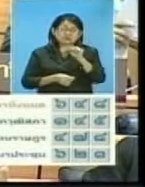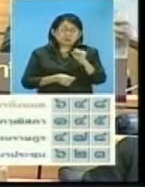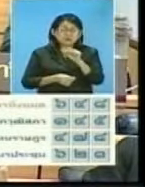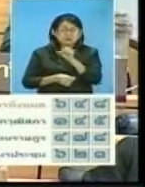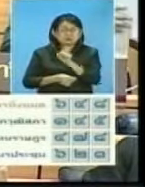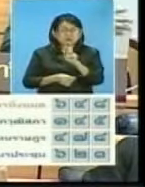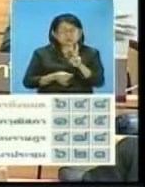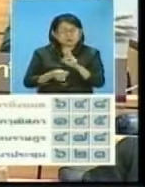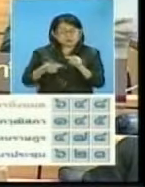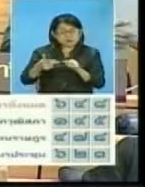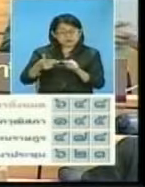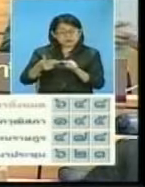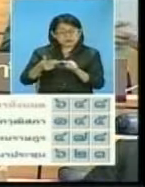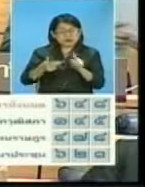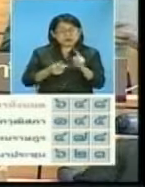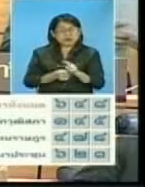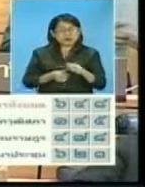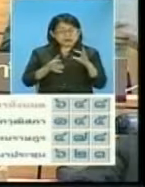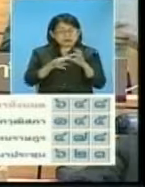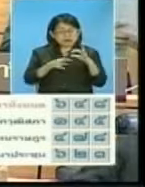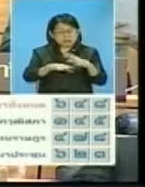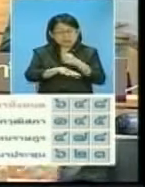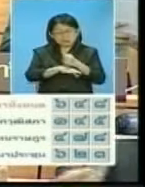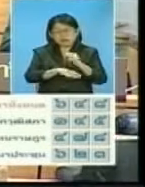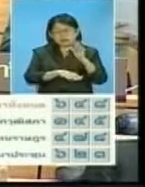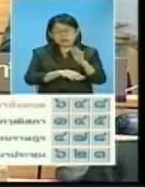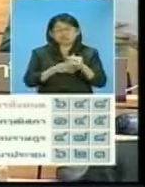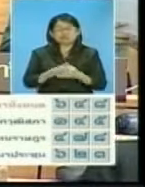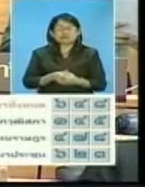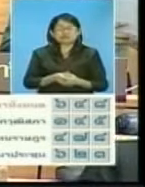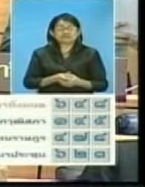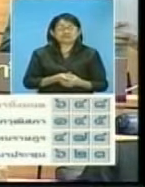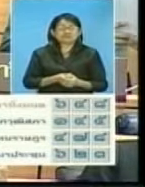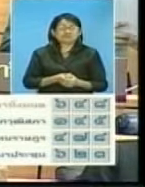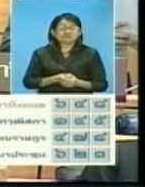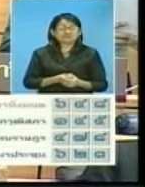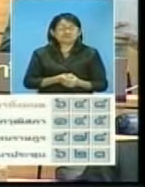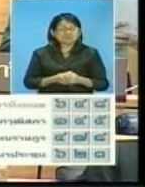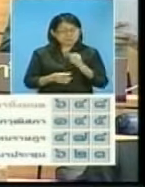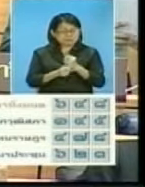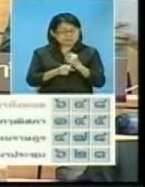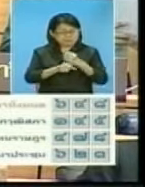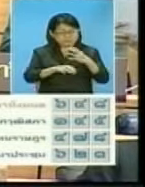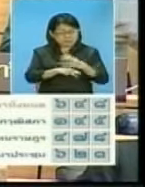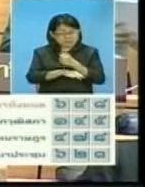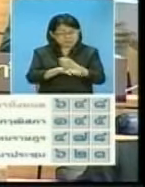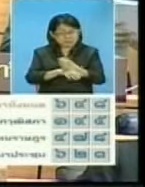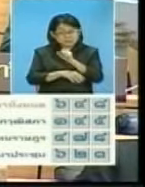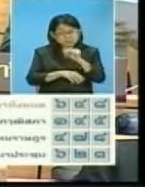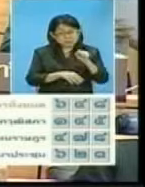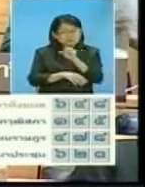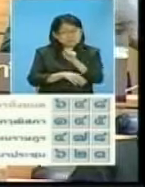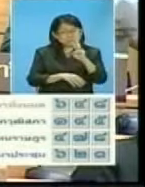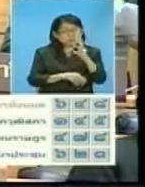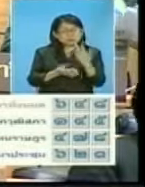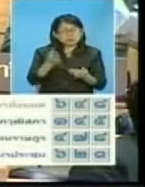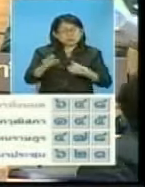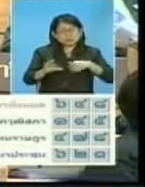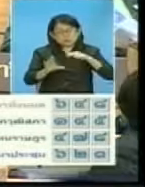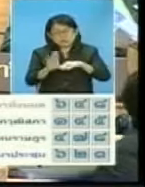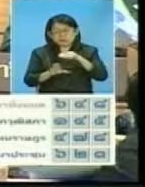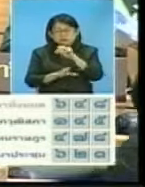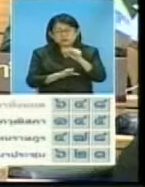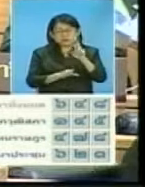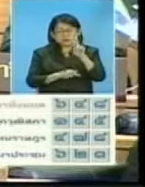พูดง่ายก็คือว่าห้ามไม่ให้สมาชิกสภาหรือว่าท่านการเมืองเนี่ยนะฮะเป็นสสร.นะครับซึ่งก็เ